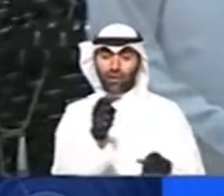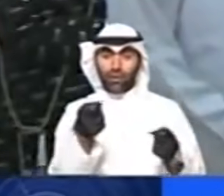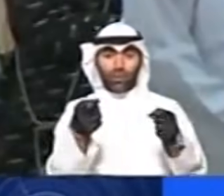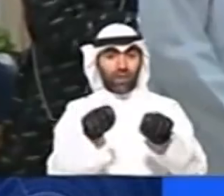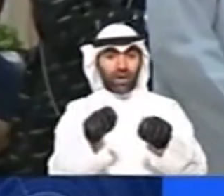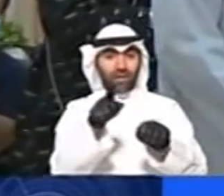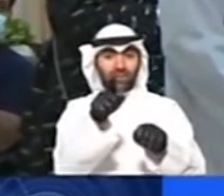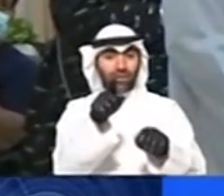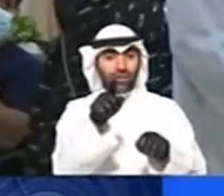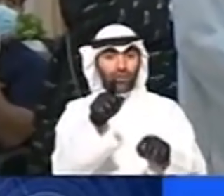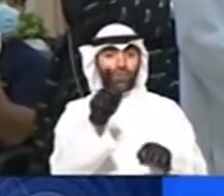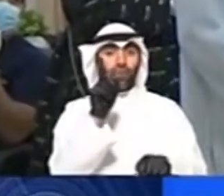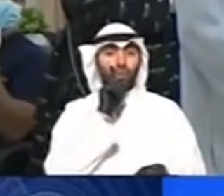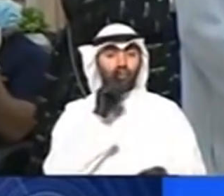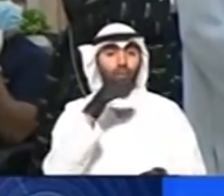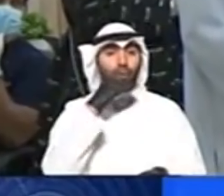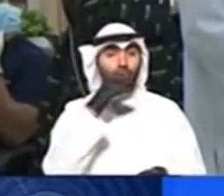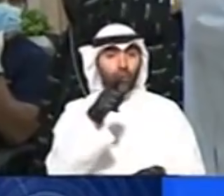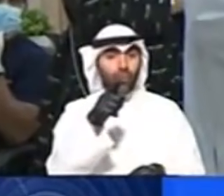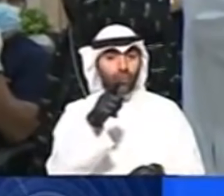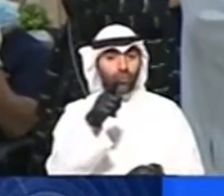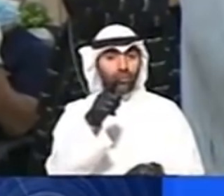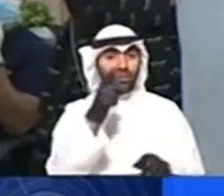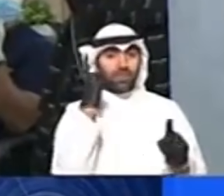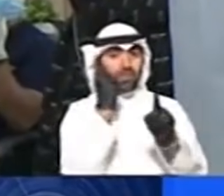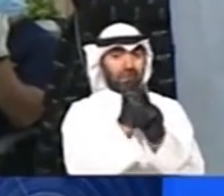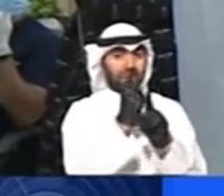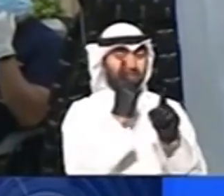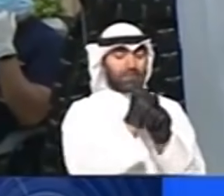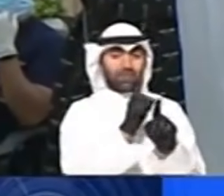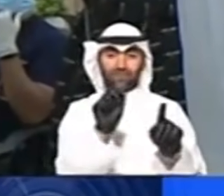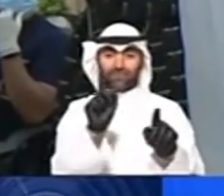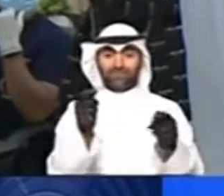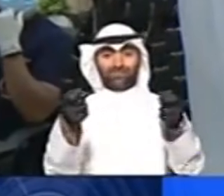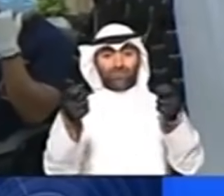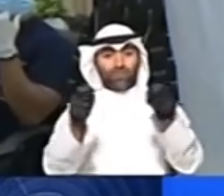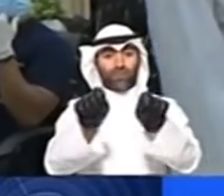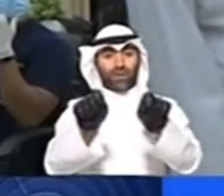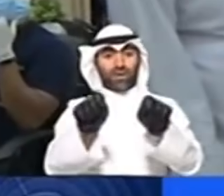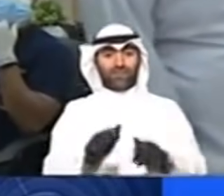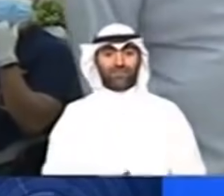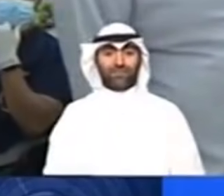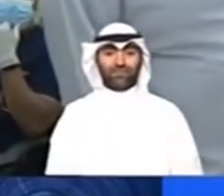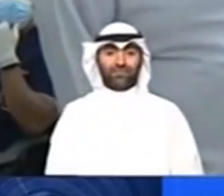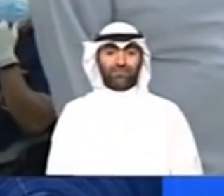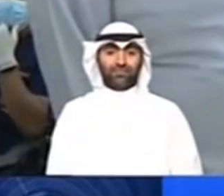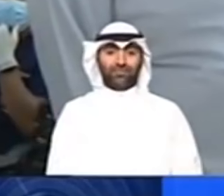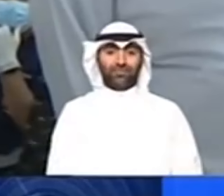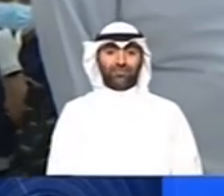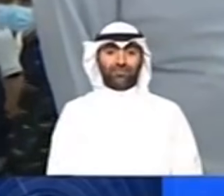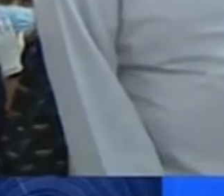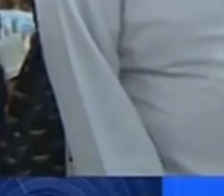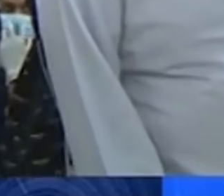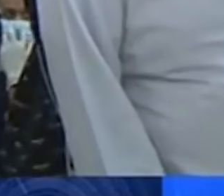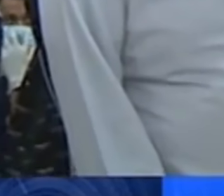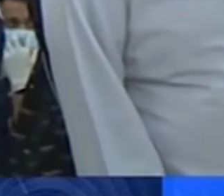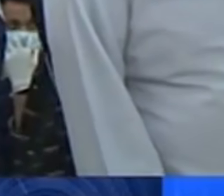الالتزام سيسهل من عودة حياتهم إلى طبيعتهم في وقت قصير.